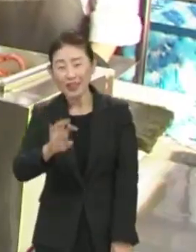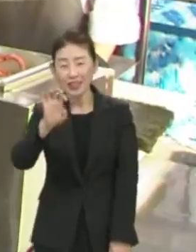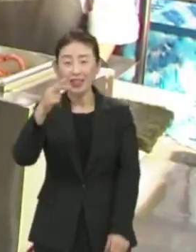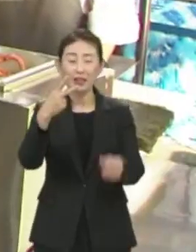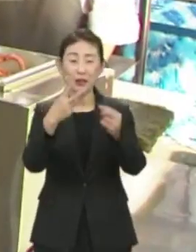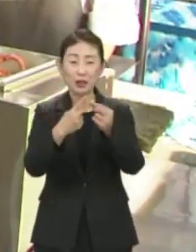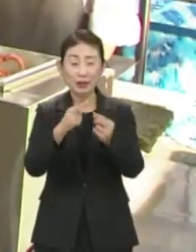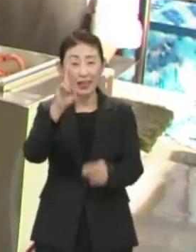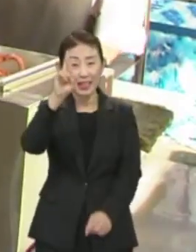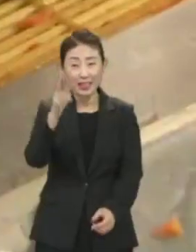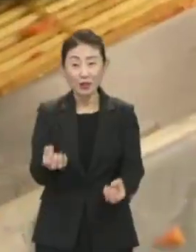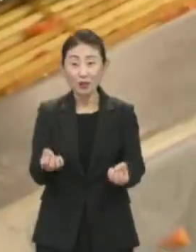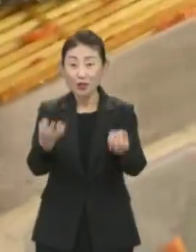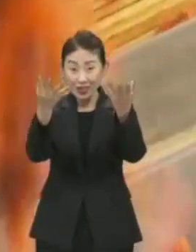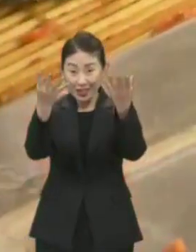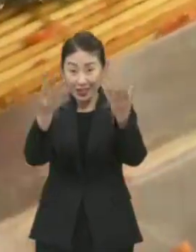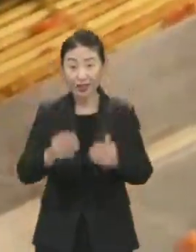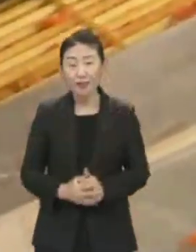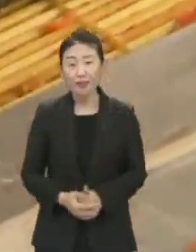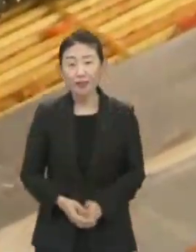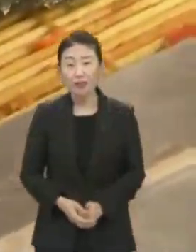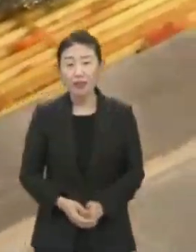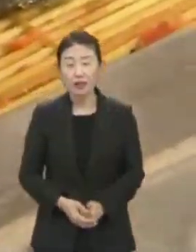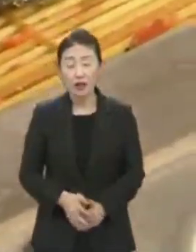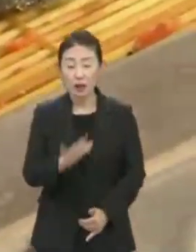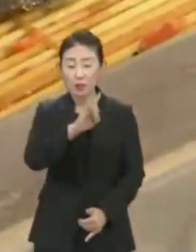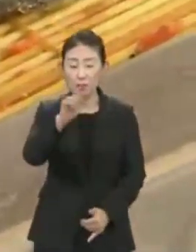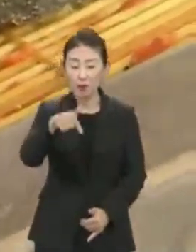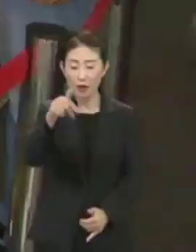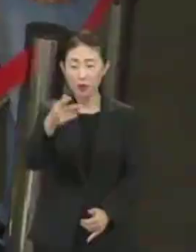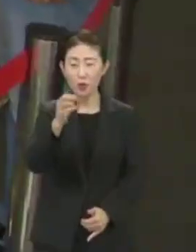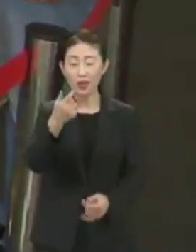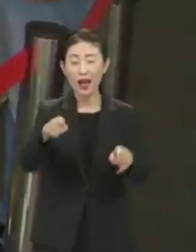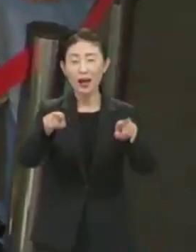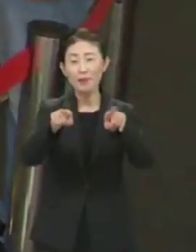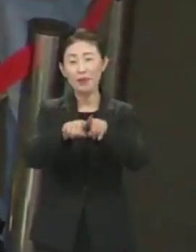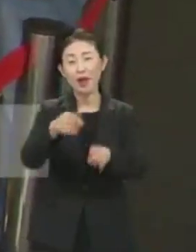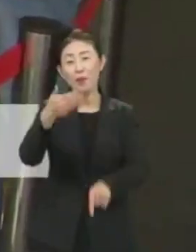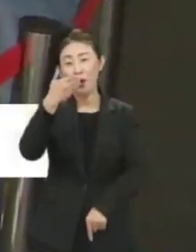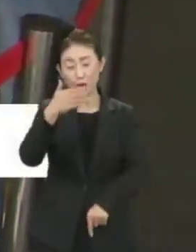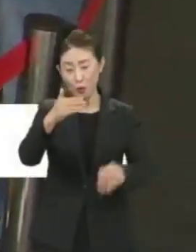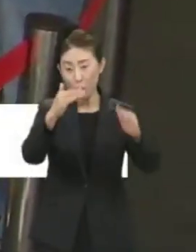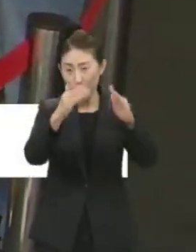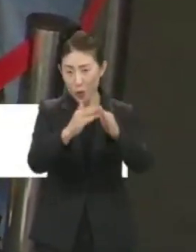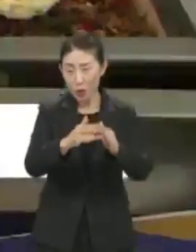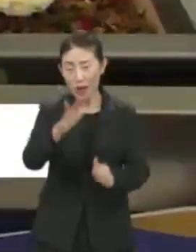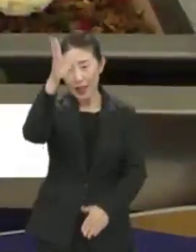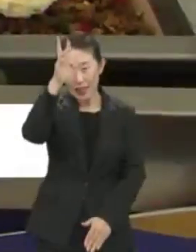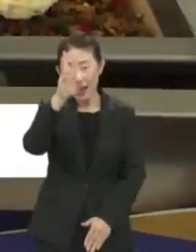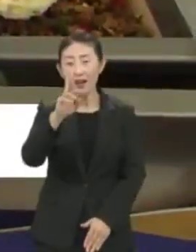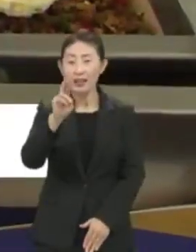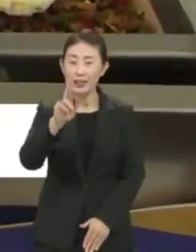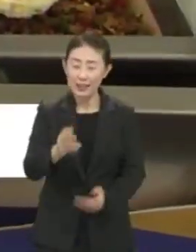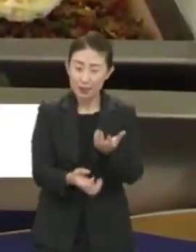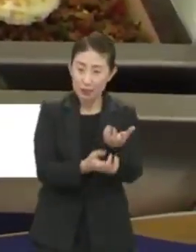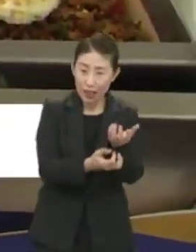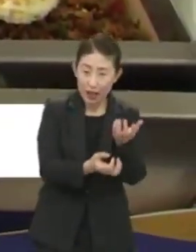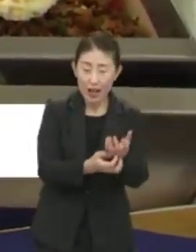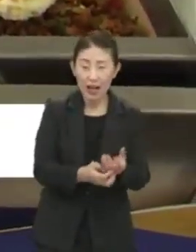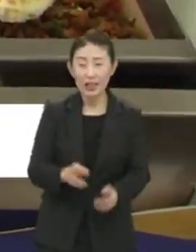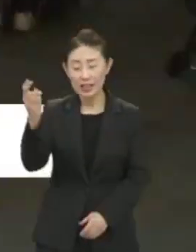금산 인삼축제가 열리는 인삼광장. 백종원 대표와 협업한 먹거리 존에는 삼계탕부터 인삼을 활용한